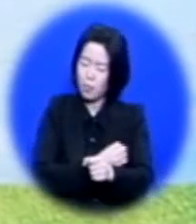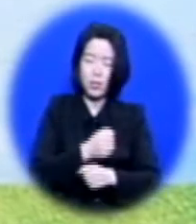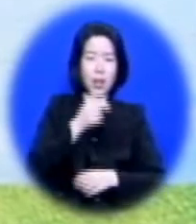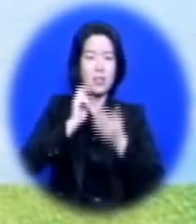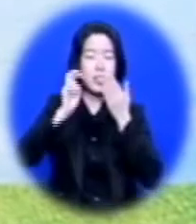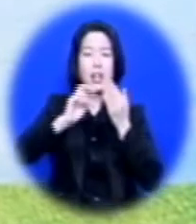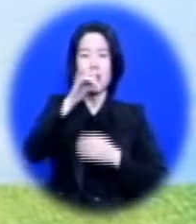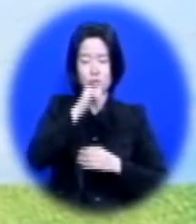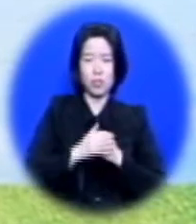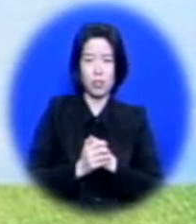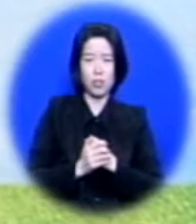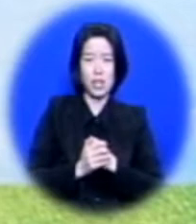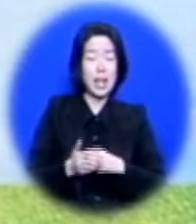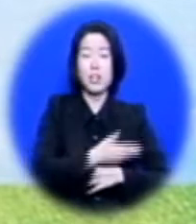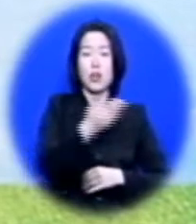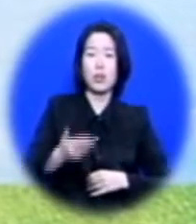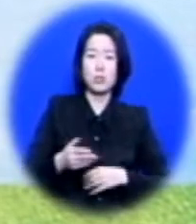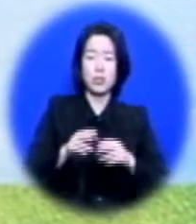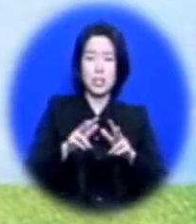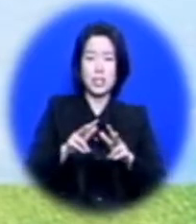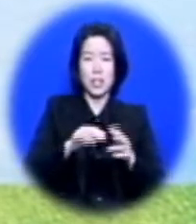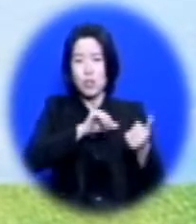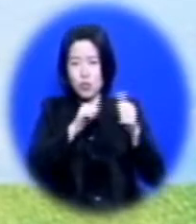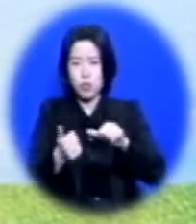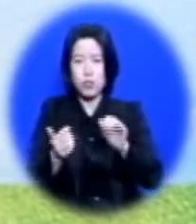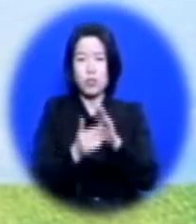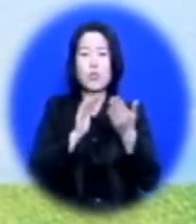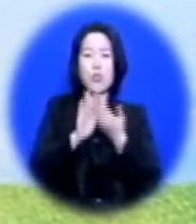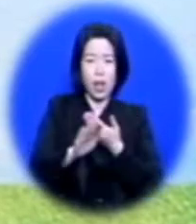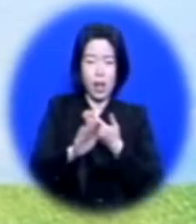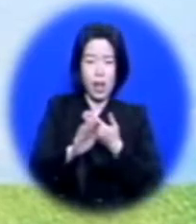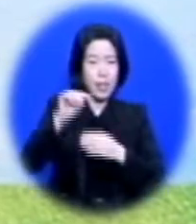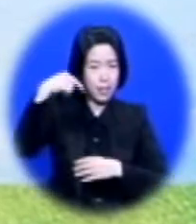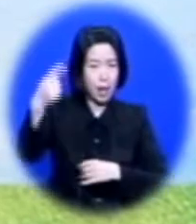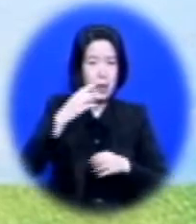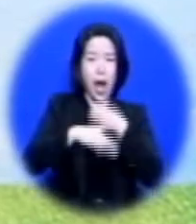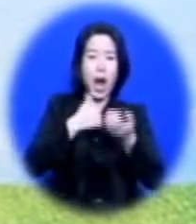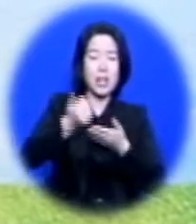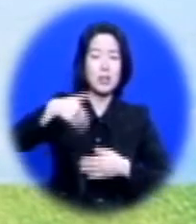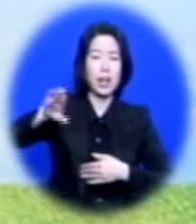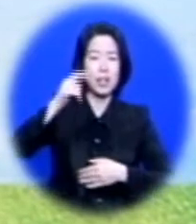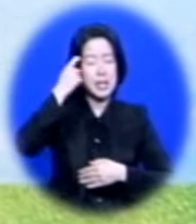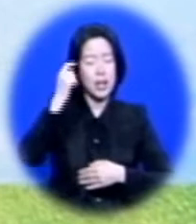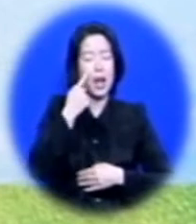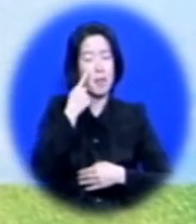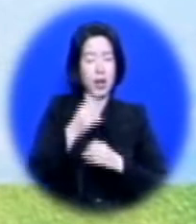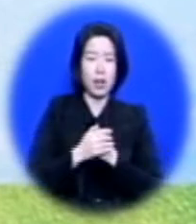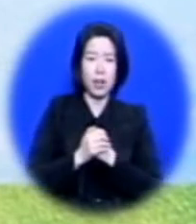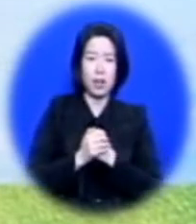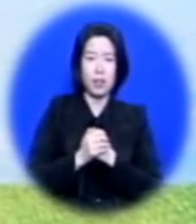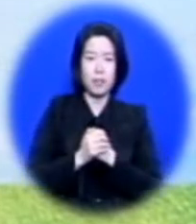있어요 여러분 이제 주께 나 죽고 난 다음에 그 다음에 하나님께로 갈 때 생각을 해보세요